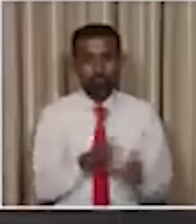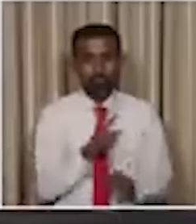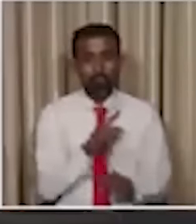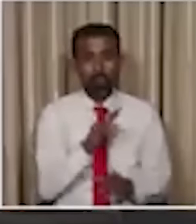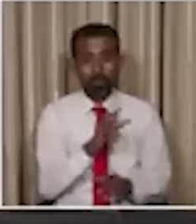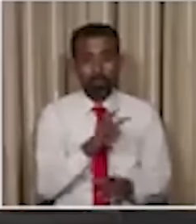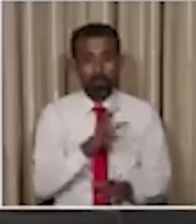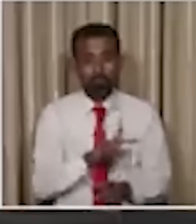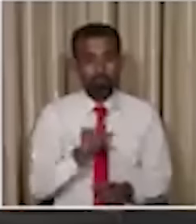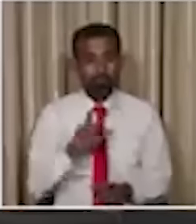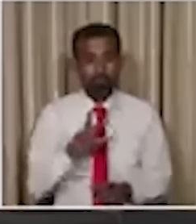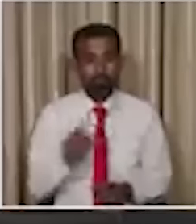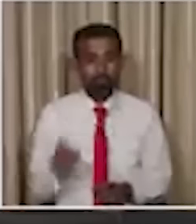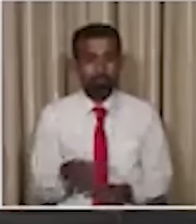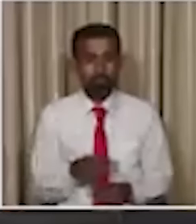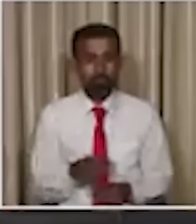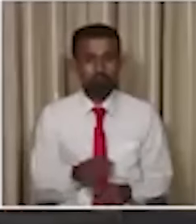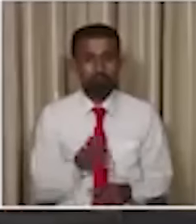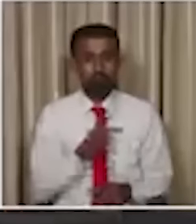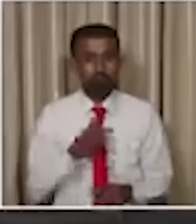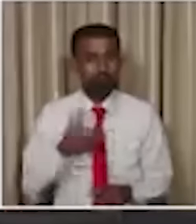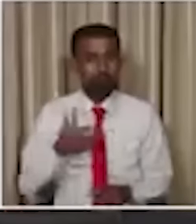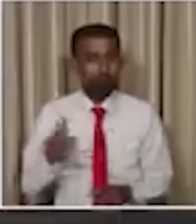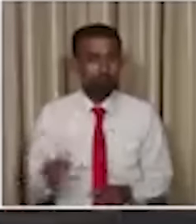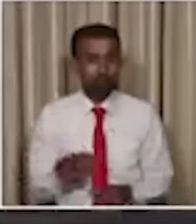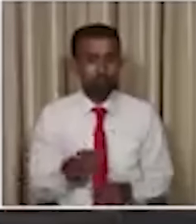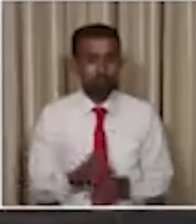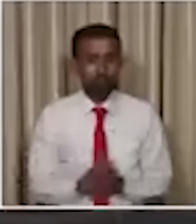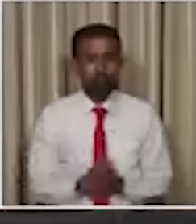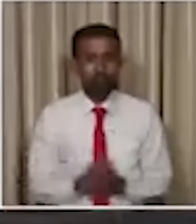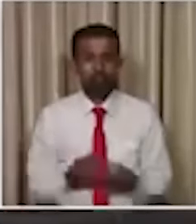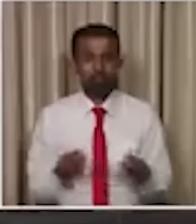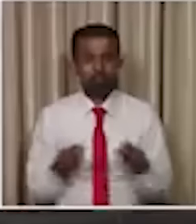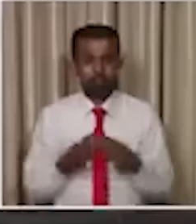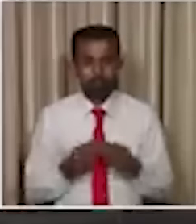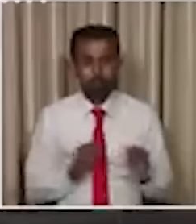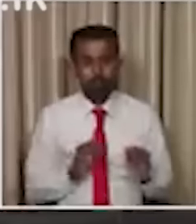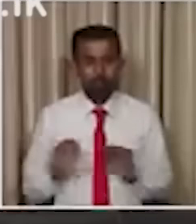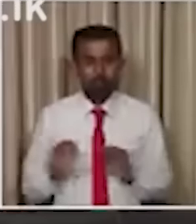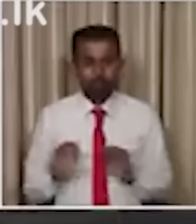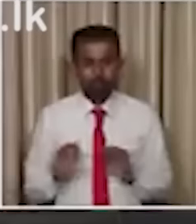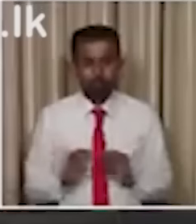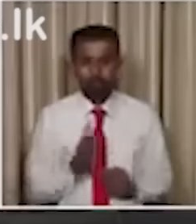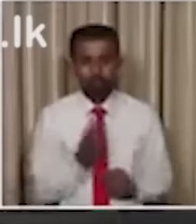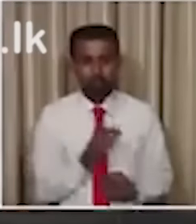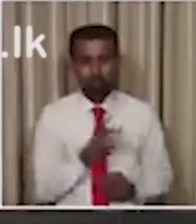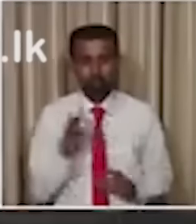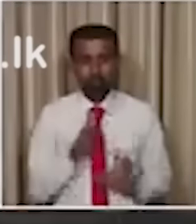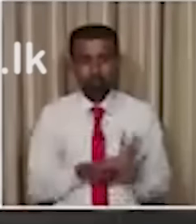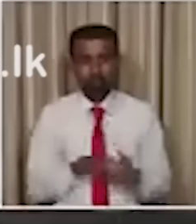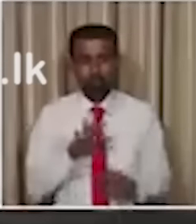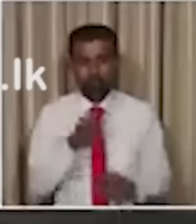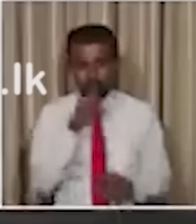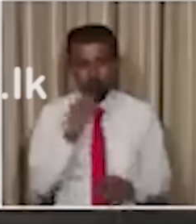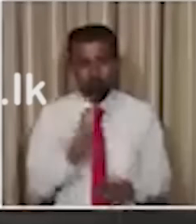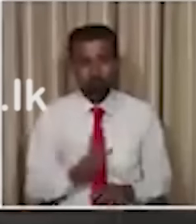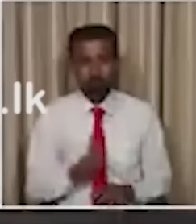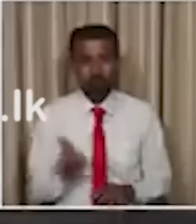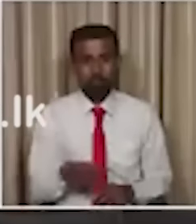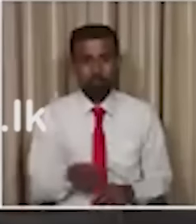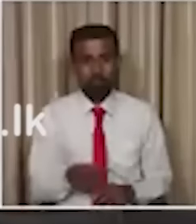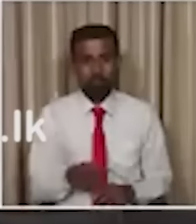2019/04/28 සහ 29 ලබා ගැනීමෙන් පසු 2019 පහයි දෙවන දින